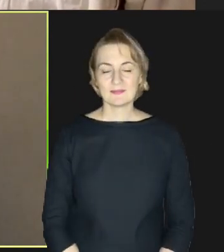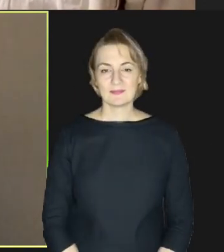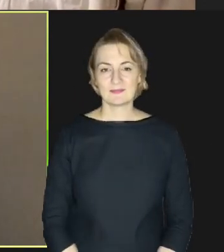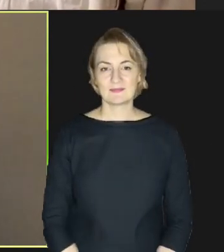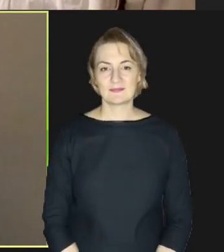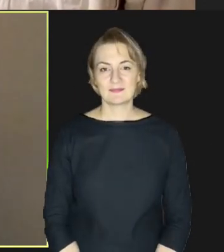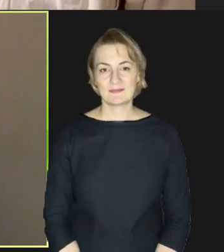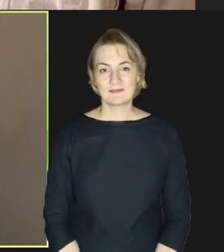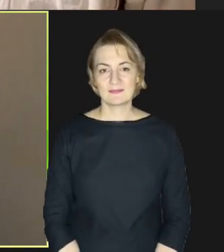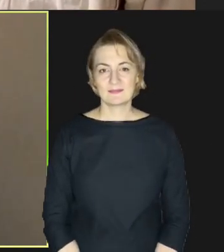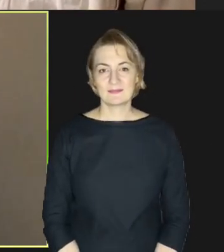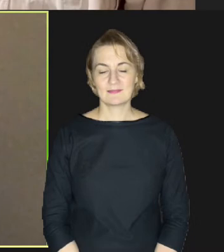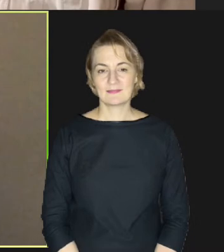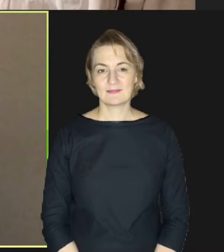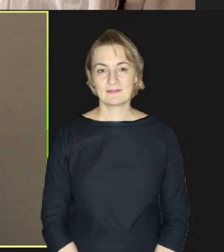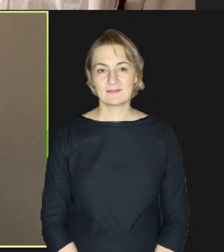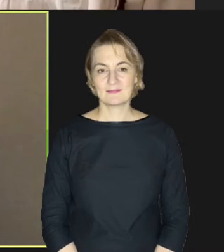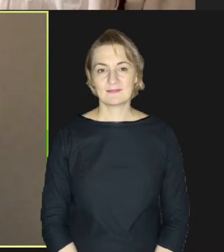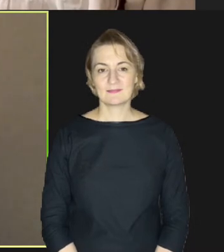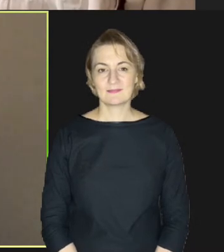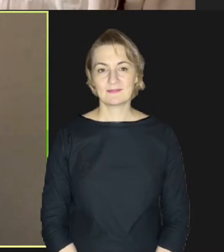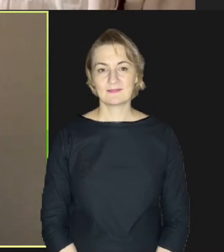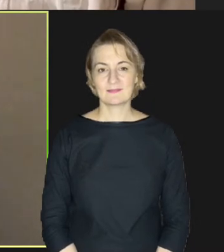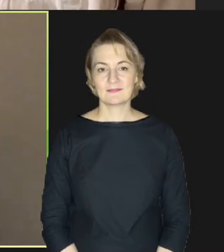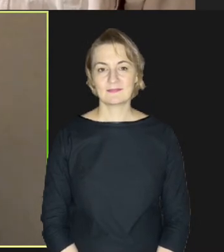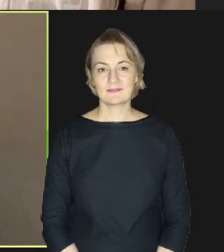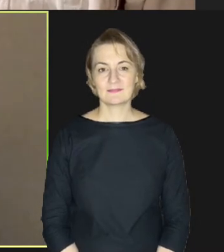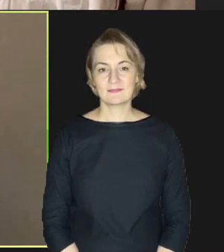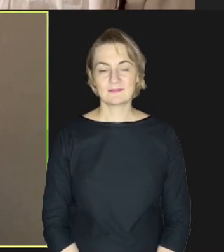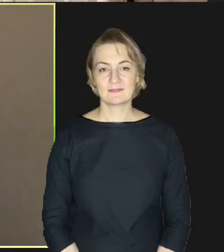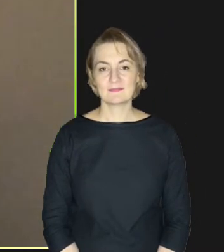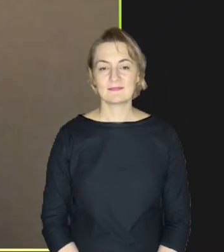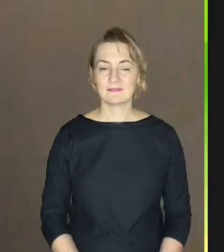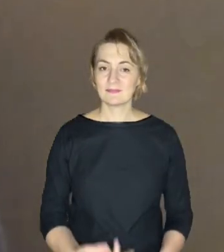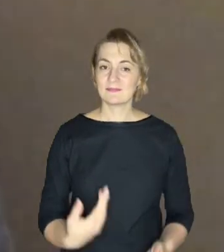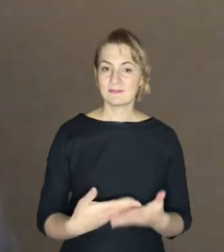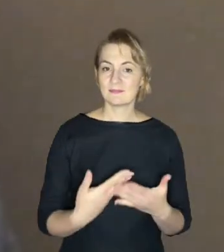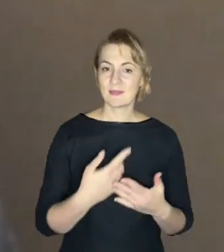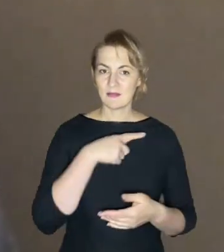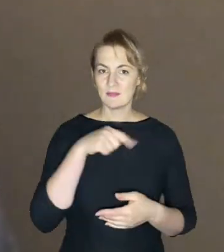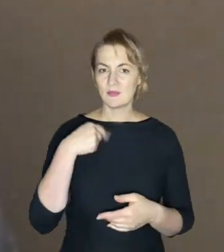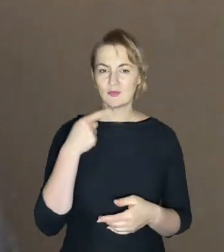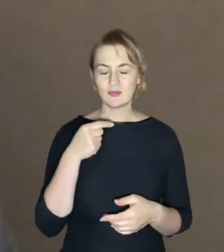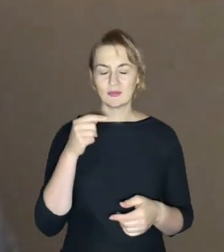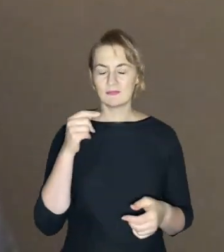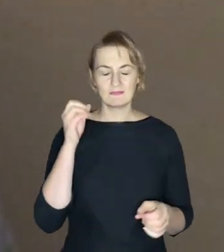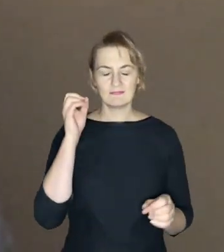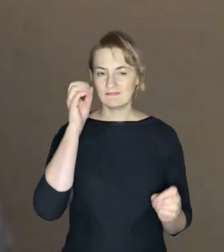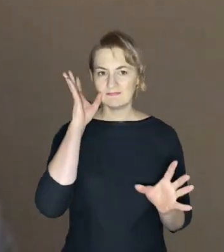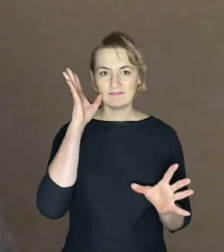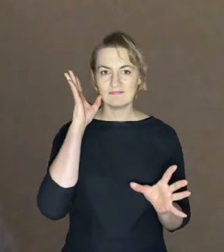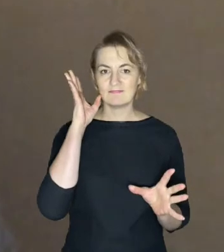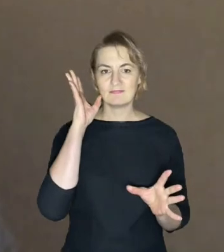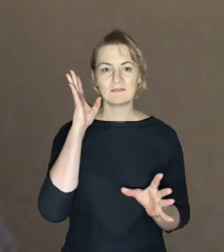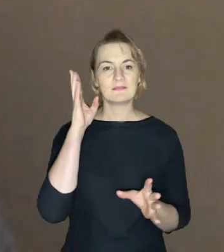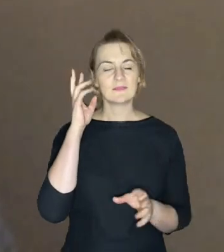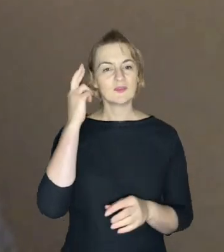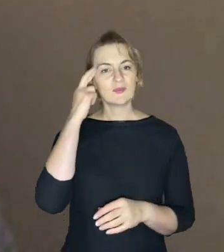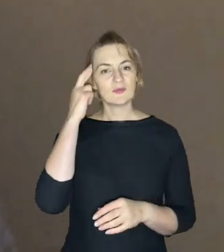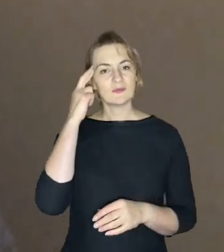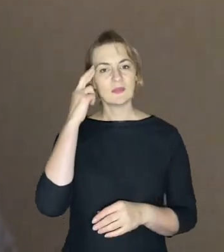ułamkach sekundy. No więc musimy po prostu opamiętać się z tą naszą